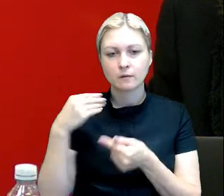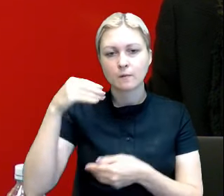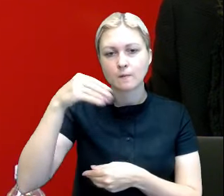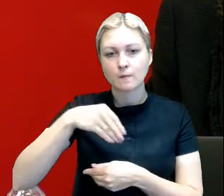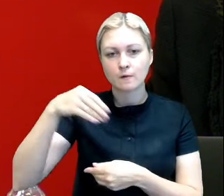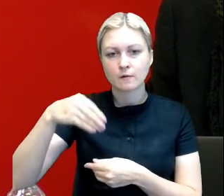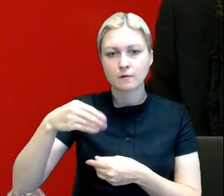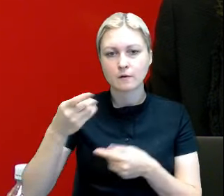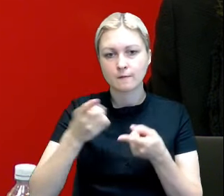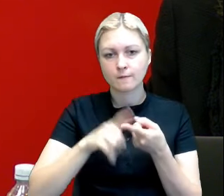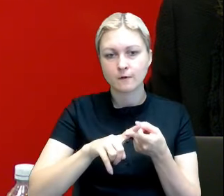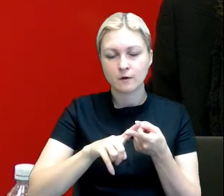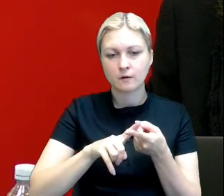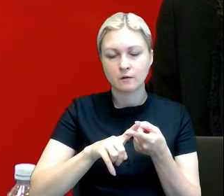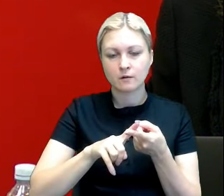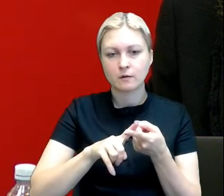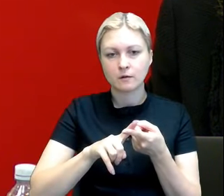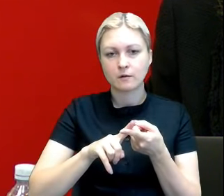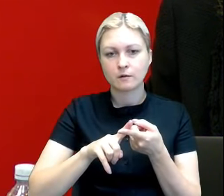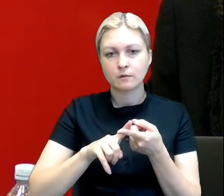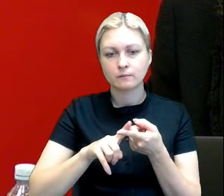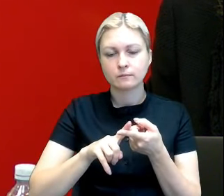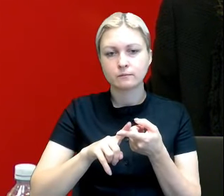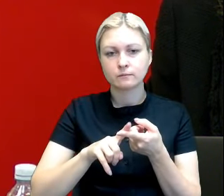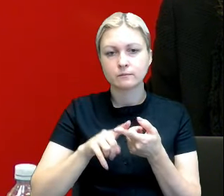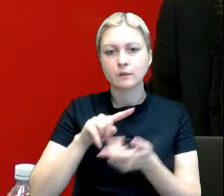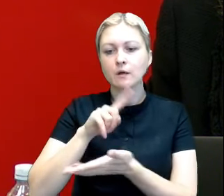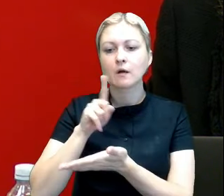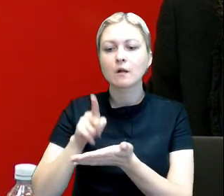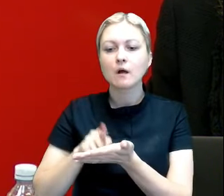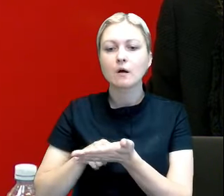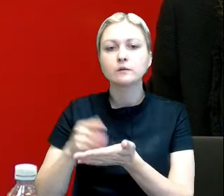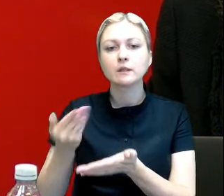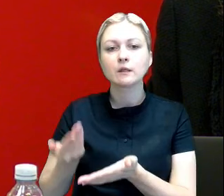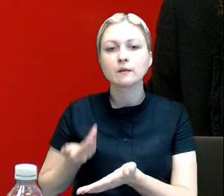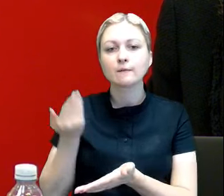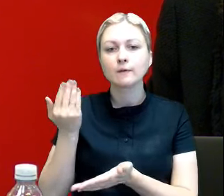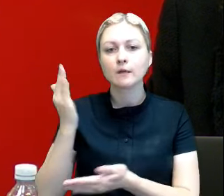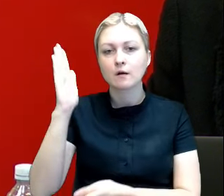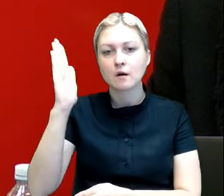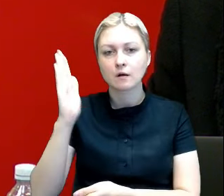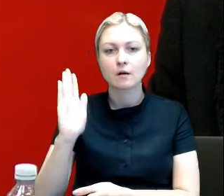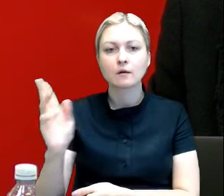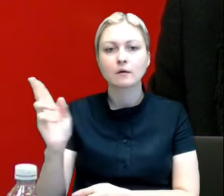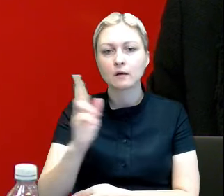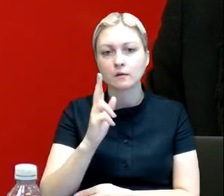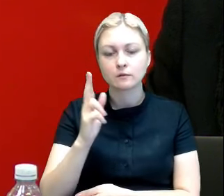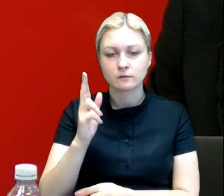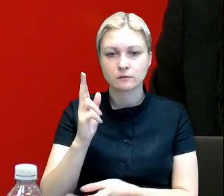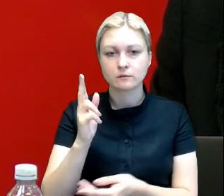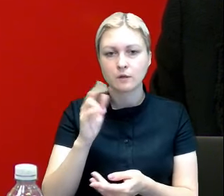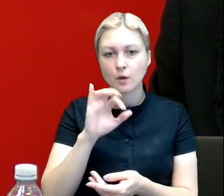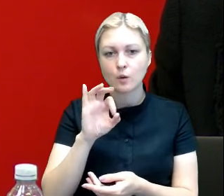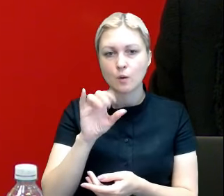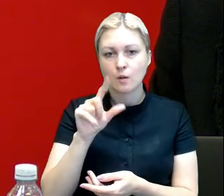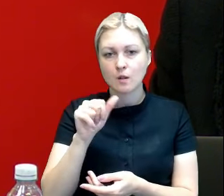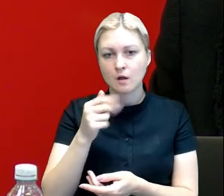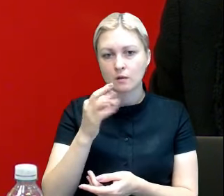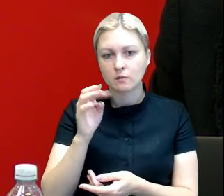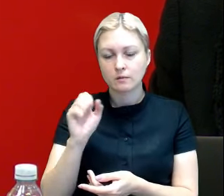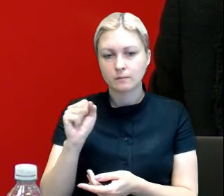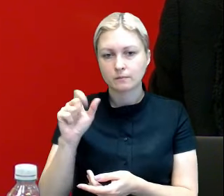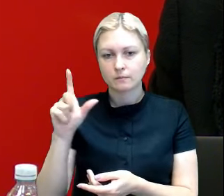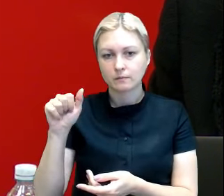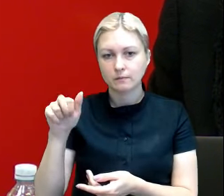tie kurie negali balsuot per sistemą klausiu jūsų kas už jolanta skrabulienė ir